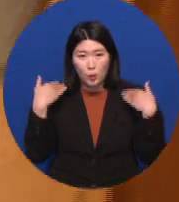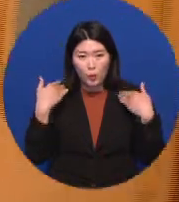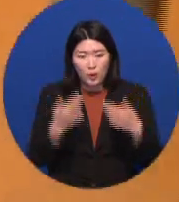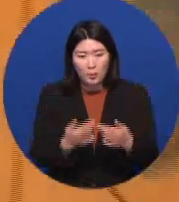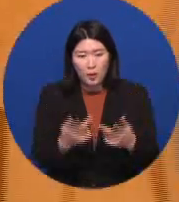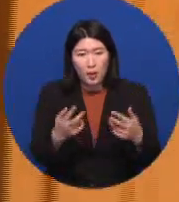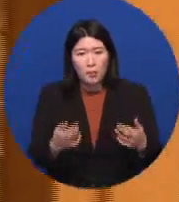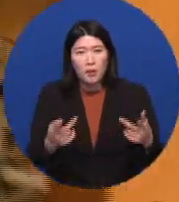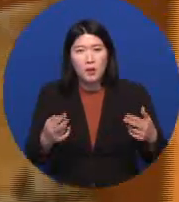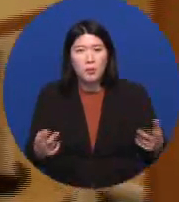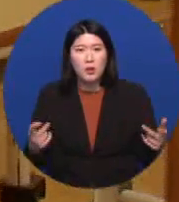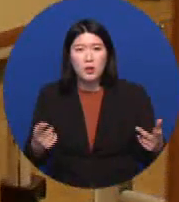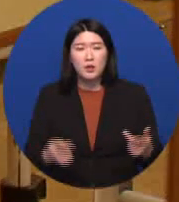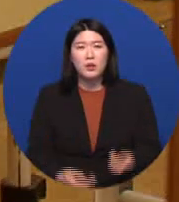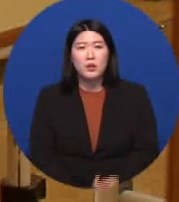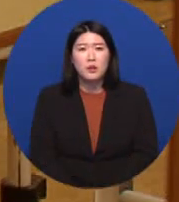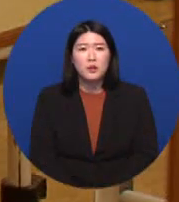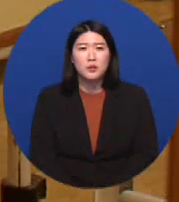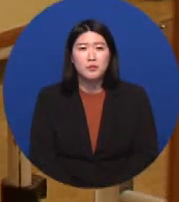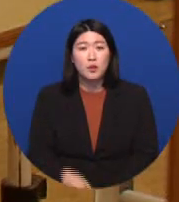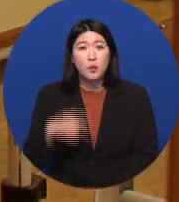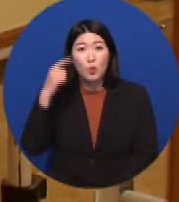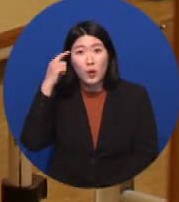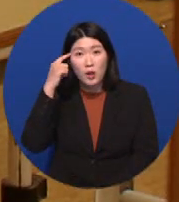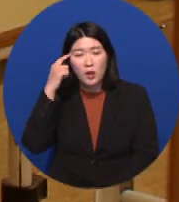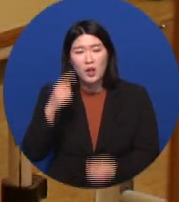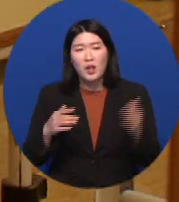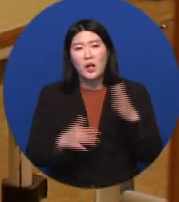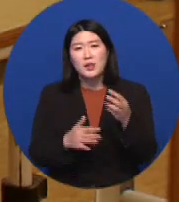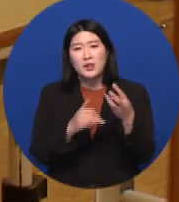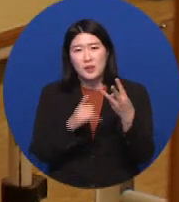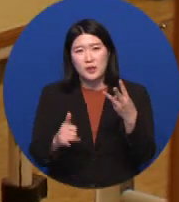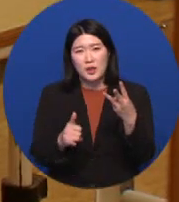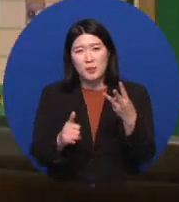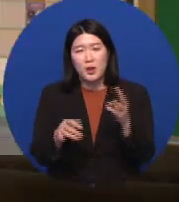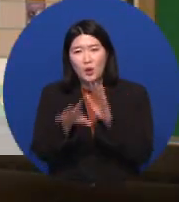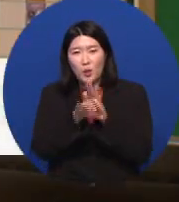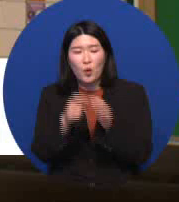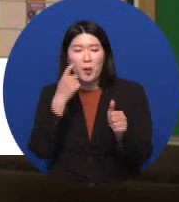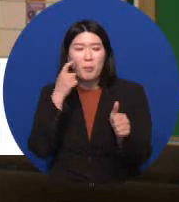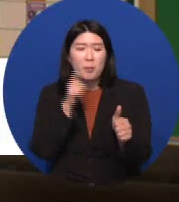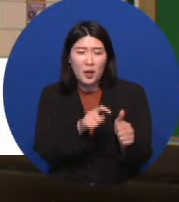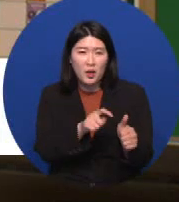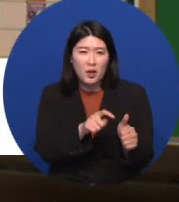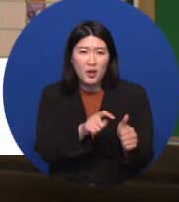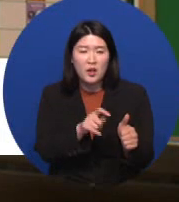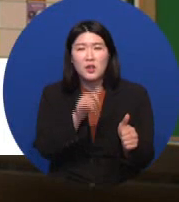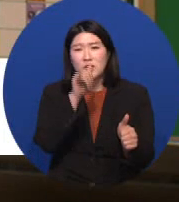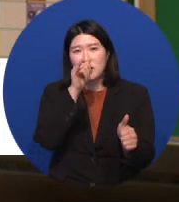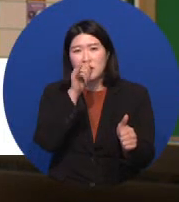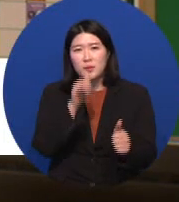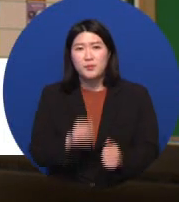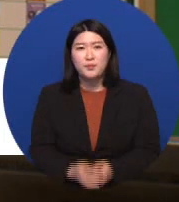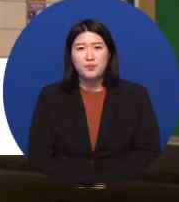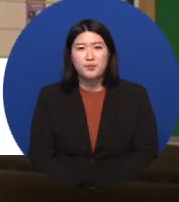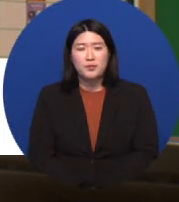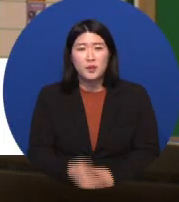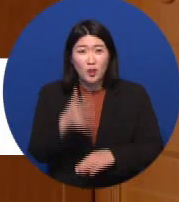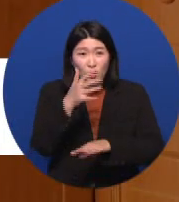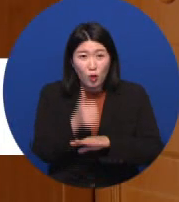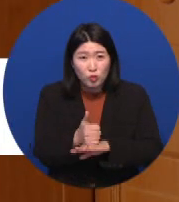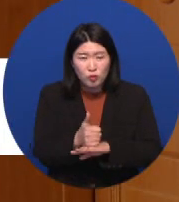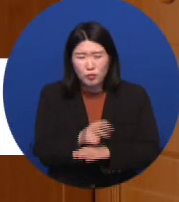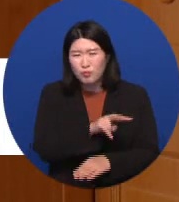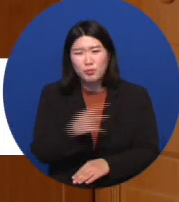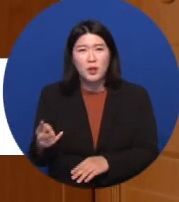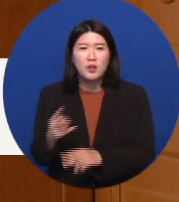곳곳이 텅 비었습니다. 학생 3명이 인근 태권도장에서 시작된 코로나19에 연쇄 감염되면서